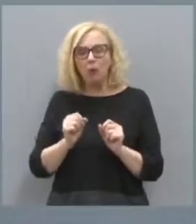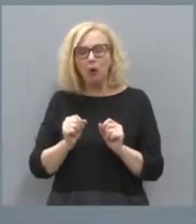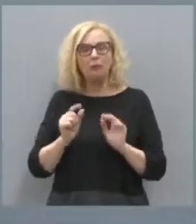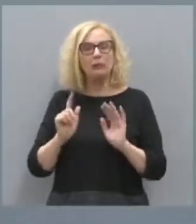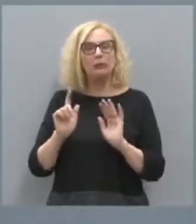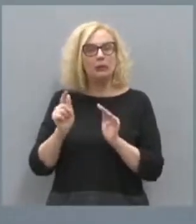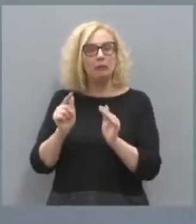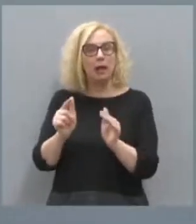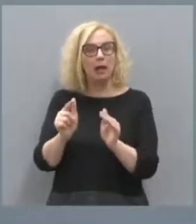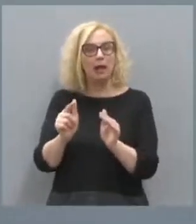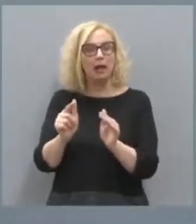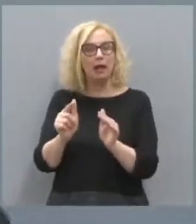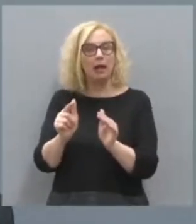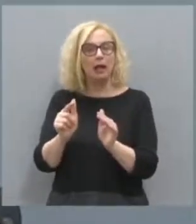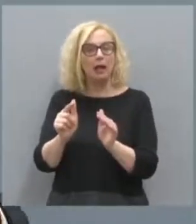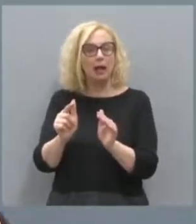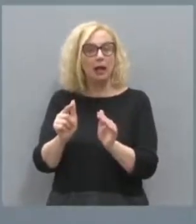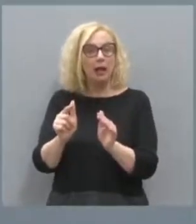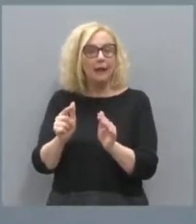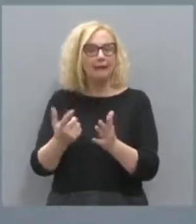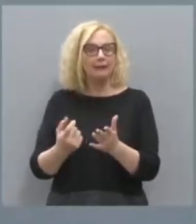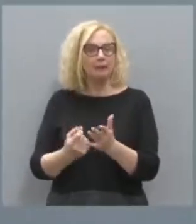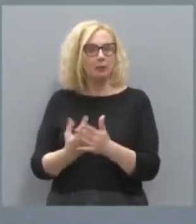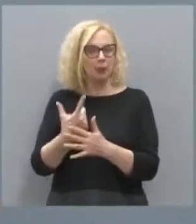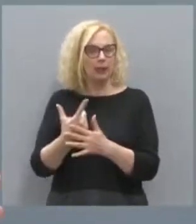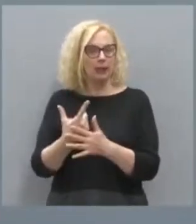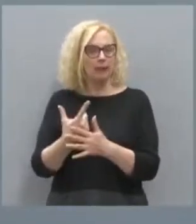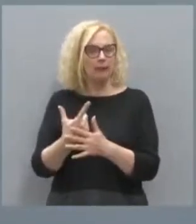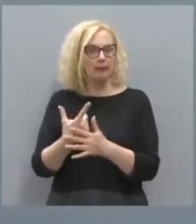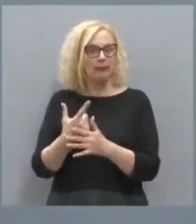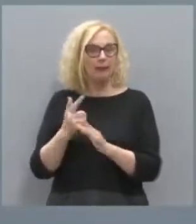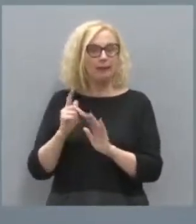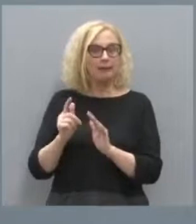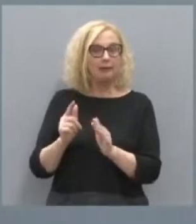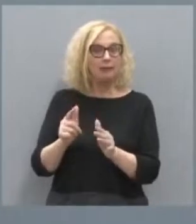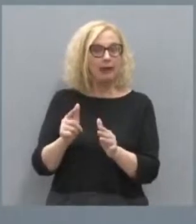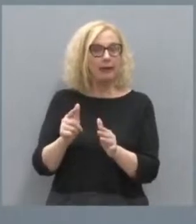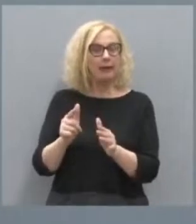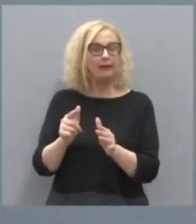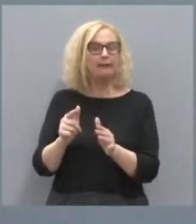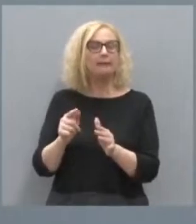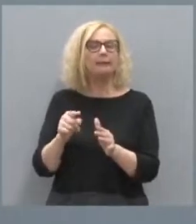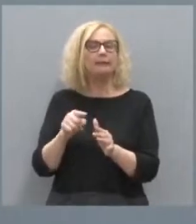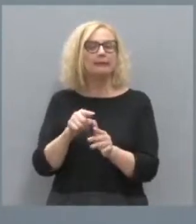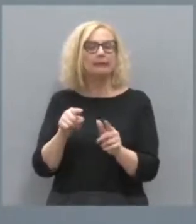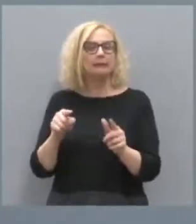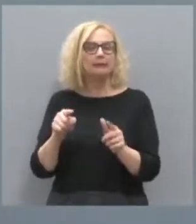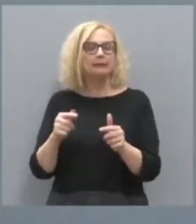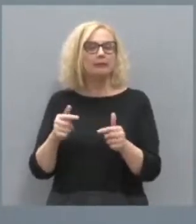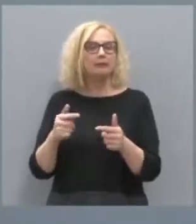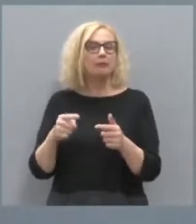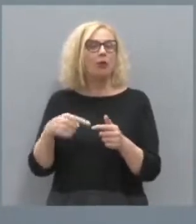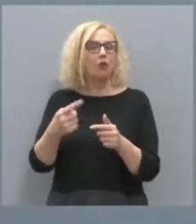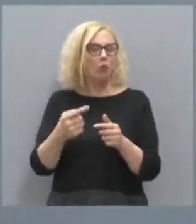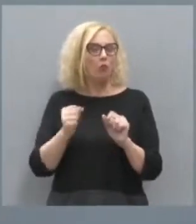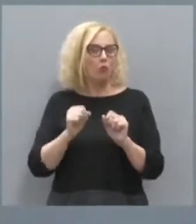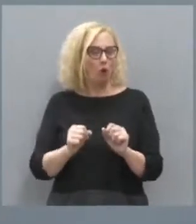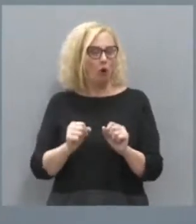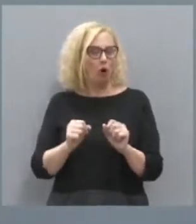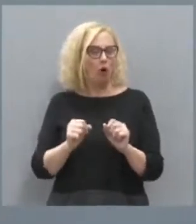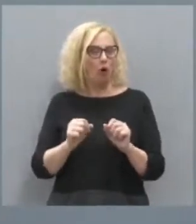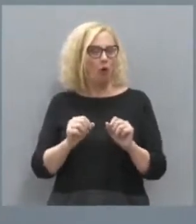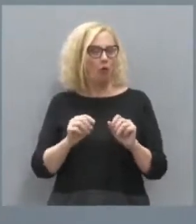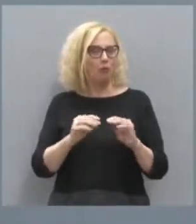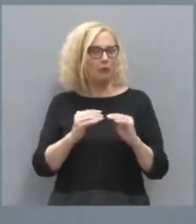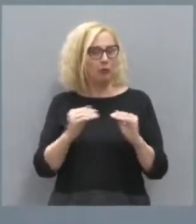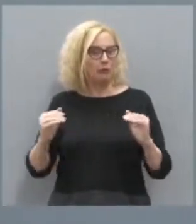settimana importante in termini di numeri per riuscire a dare a dare una stabilizzazione forte sul tema